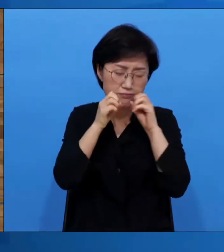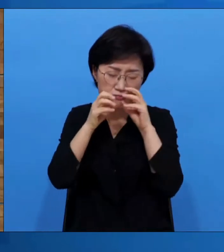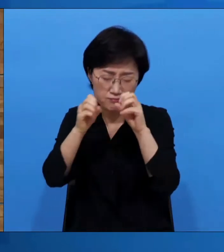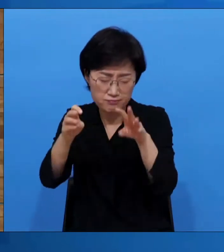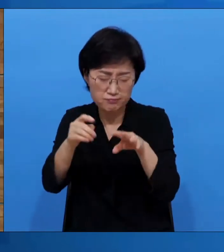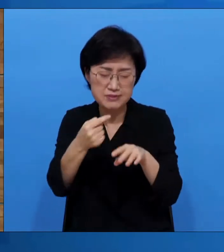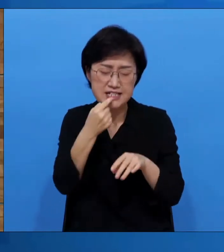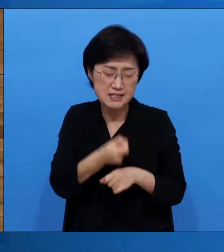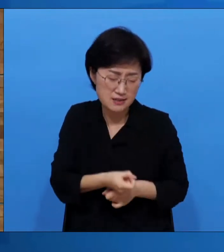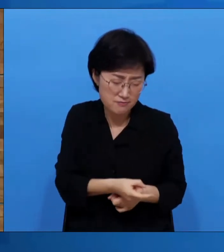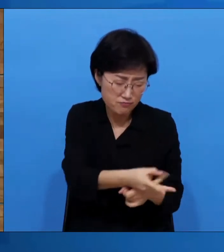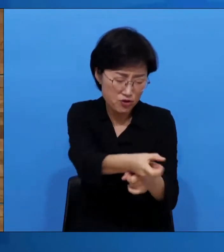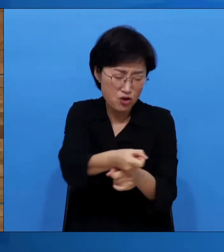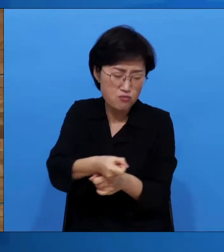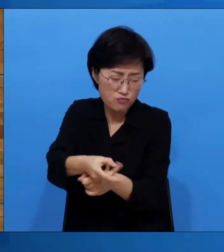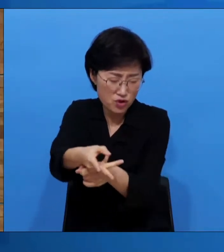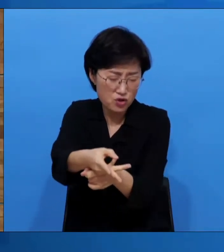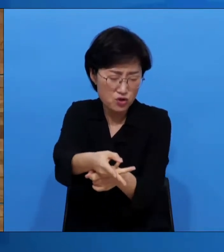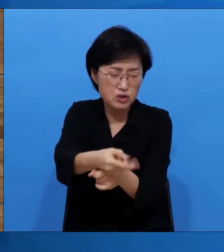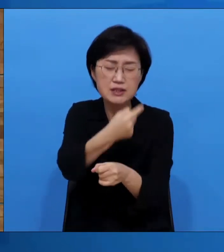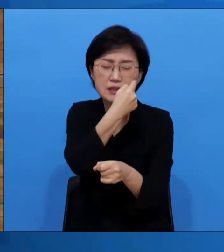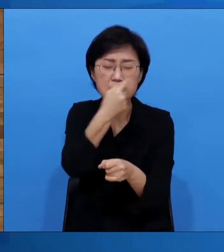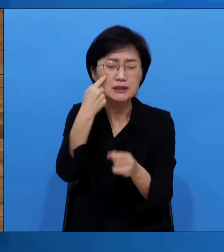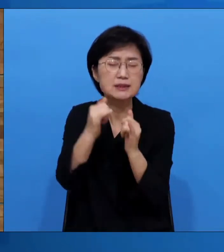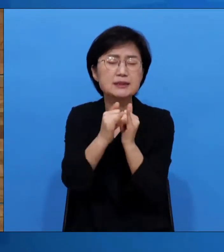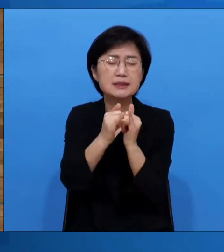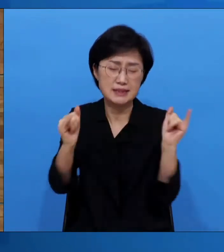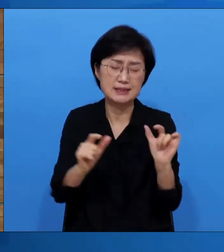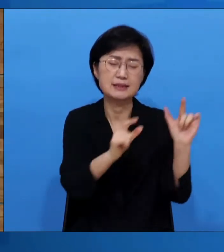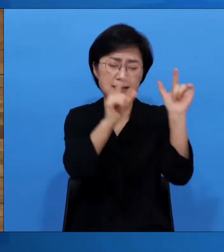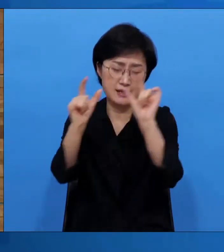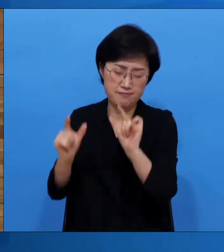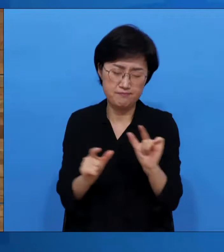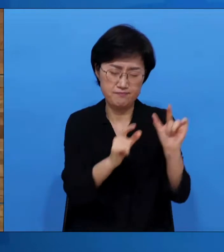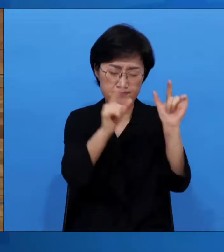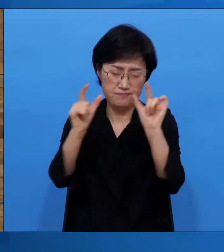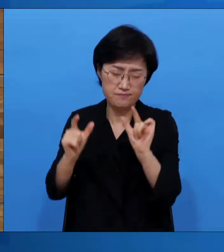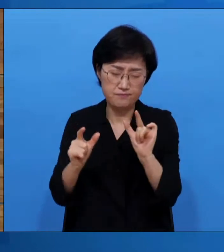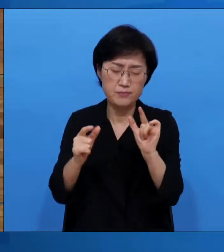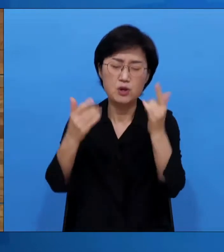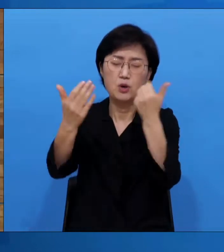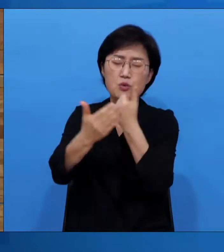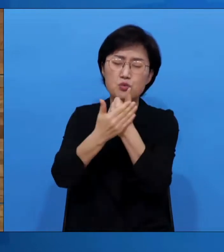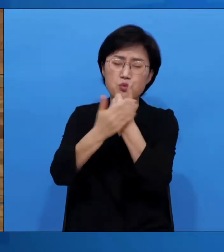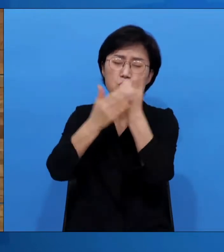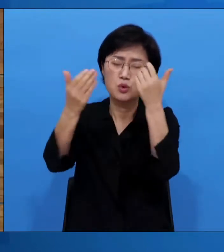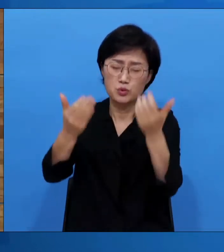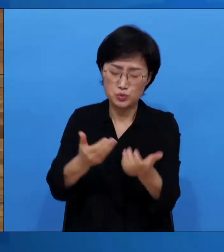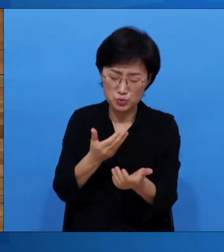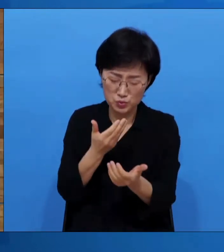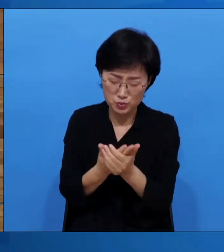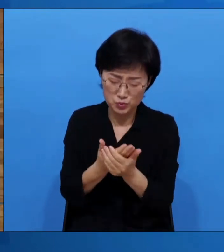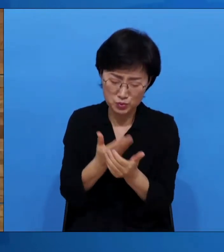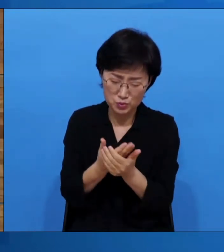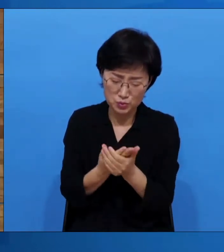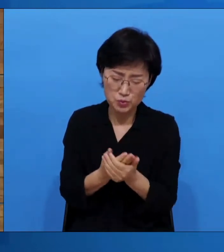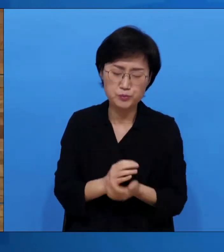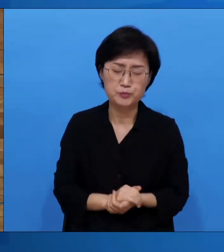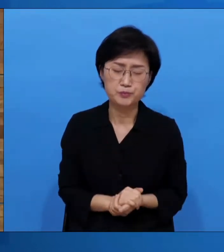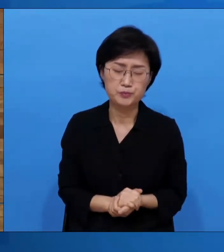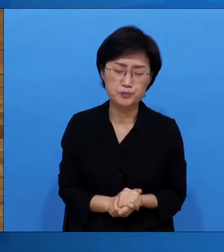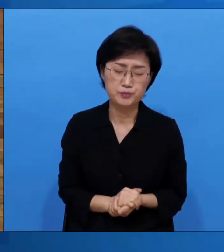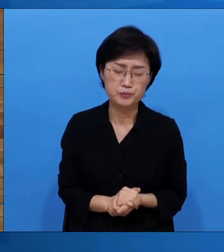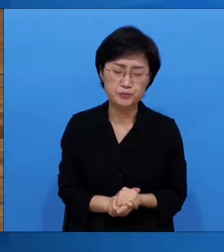세워주시기를 기도합니다. Lord, we pray to be established as witnesses and for your word to become realistically ours and be like good soil that bears good